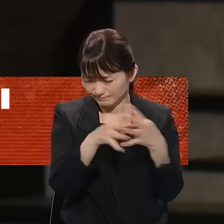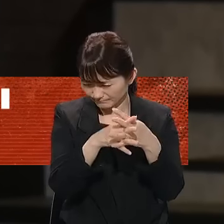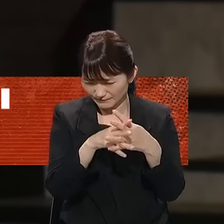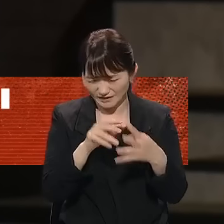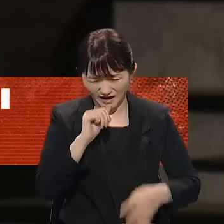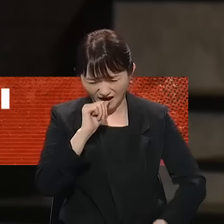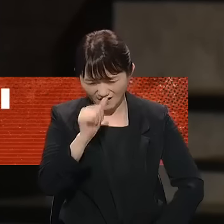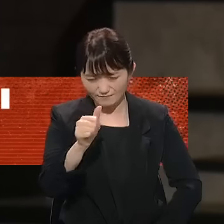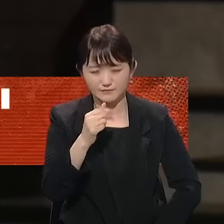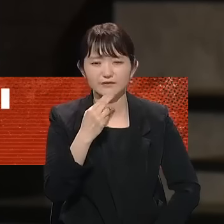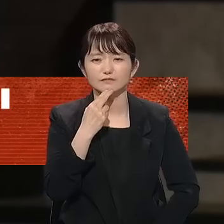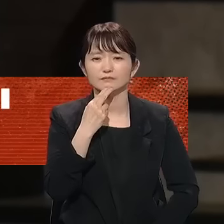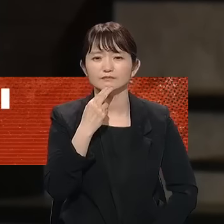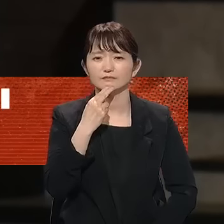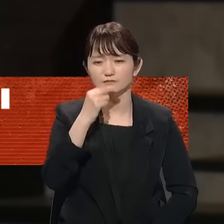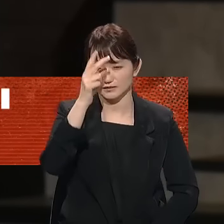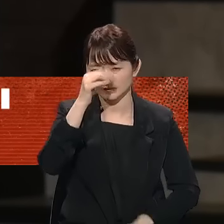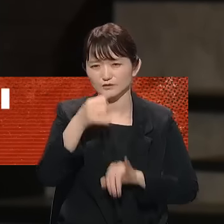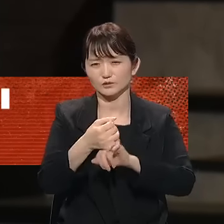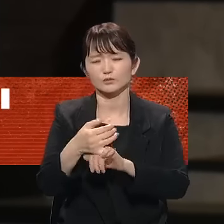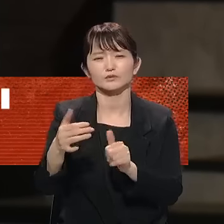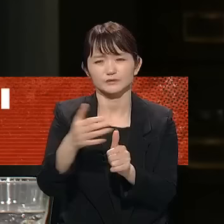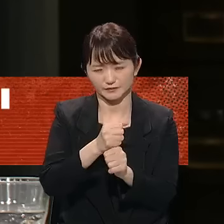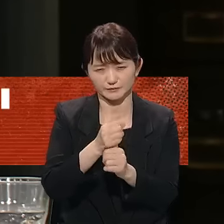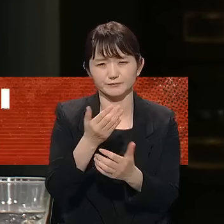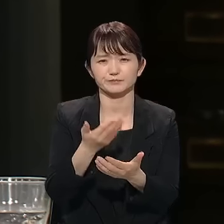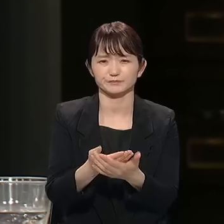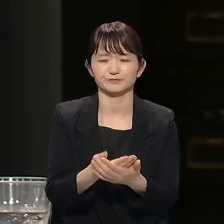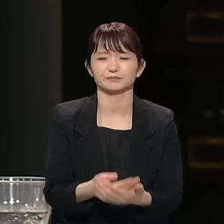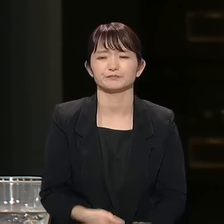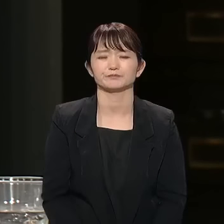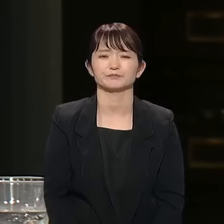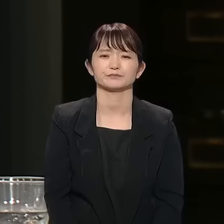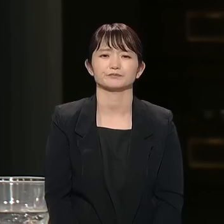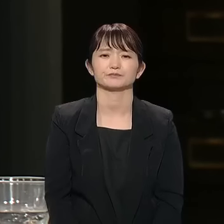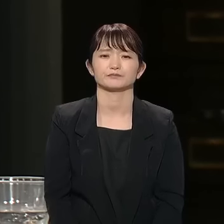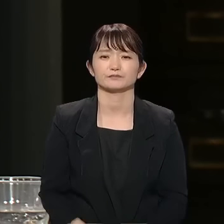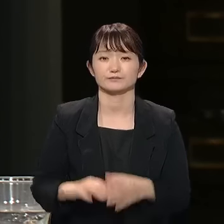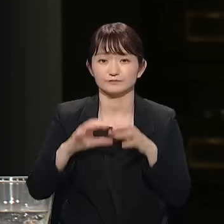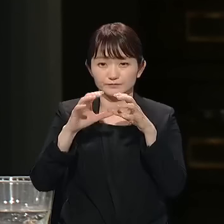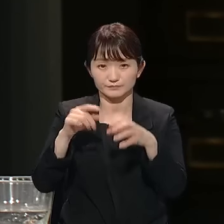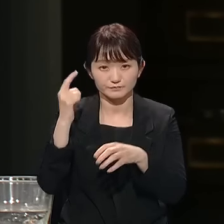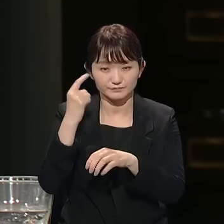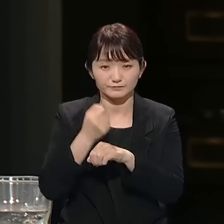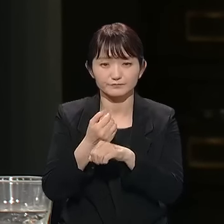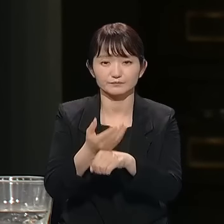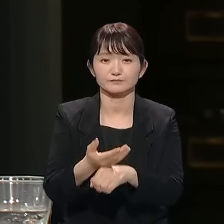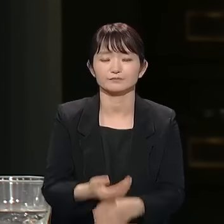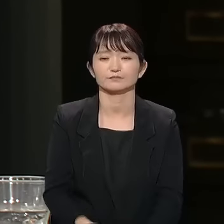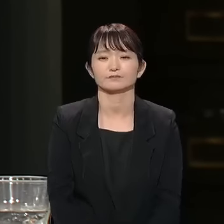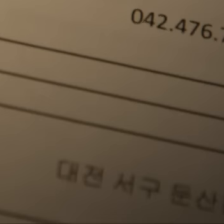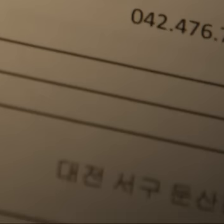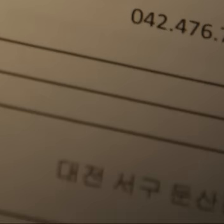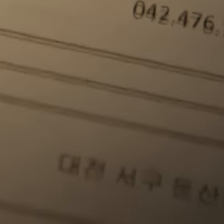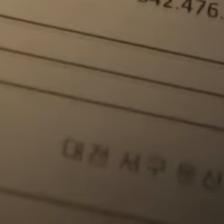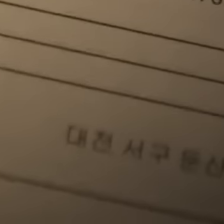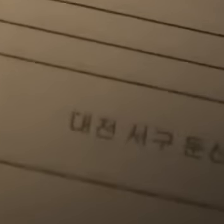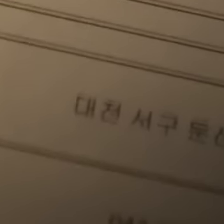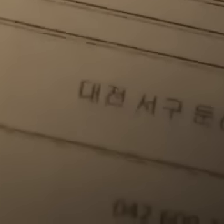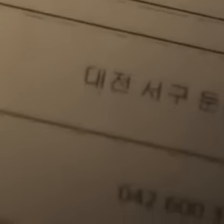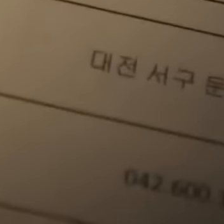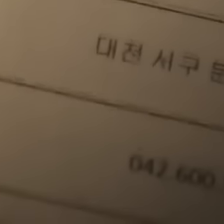하니까 꼭 경찰 잡아주십시오. 그러니까요. 자, 세 번째 사건 이렇게 정리하고요. 글로벌 픽 이어갑니다.